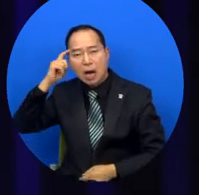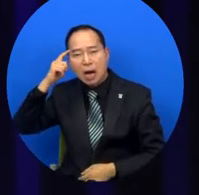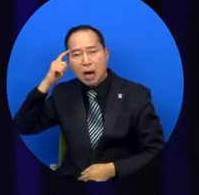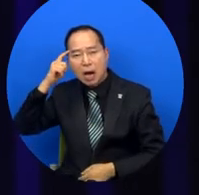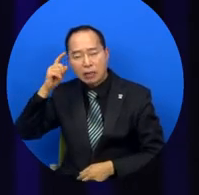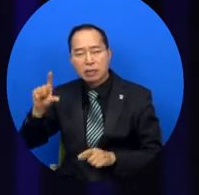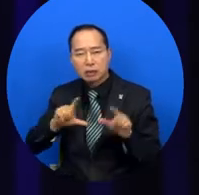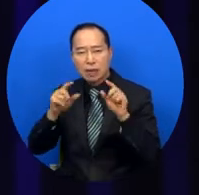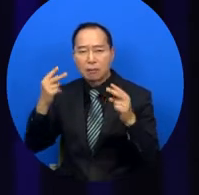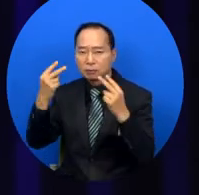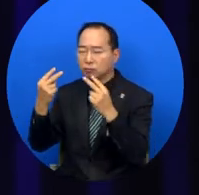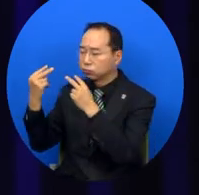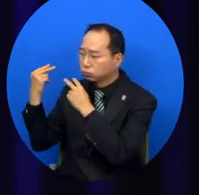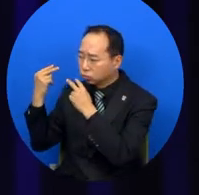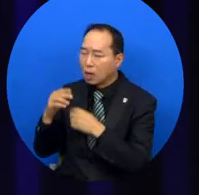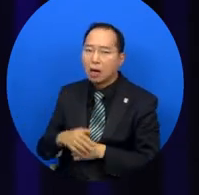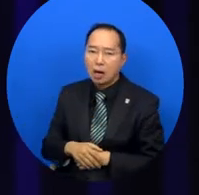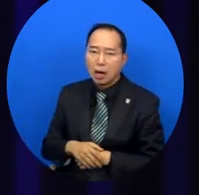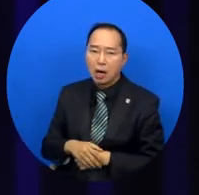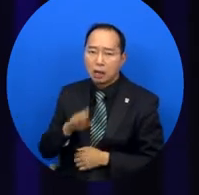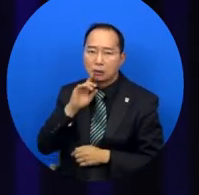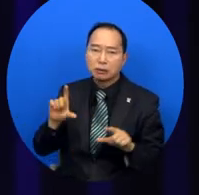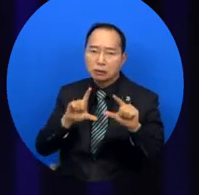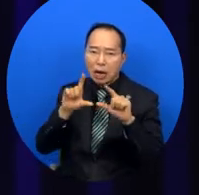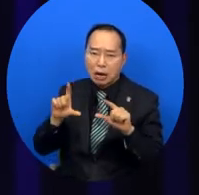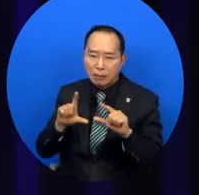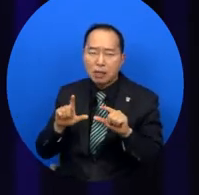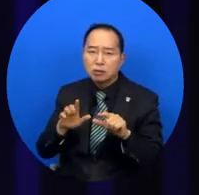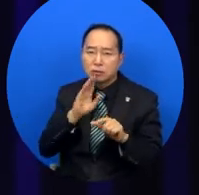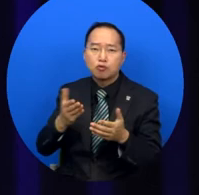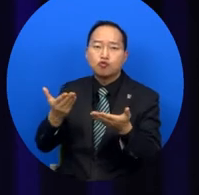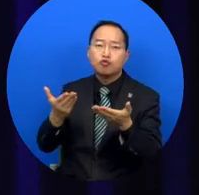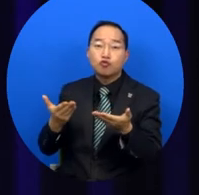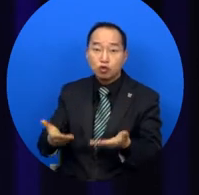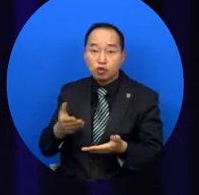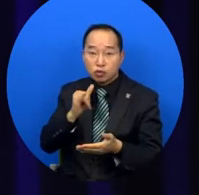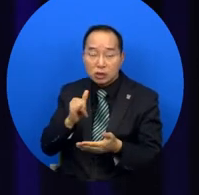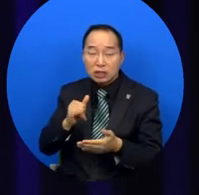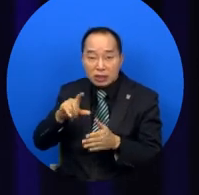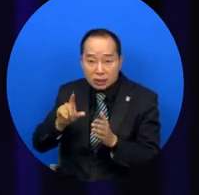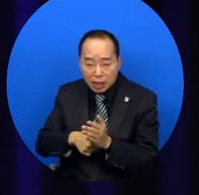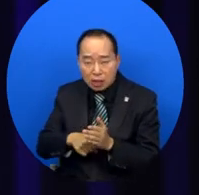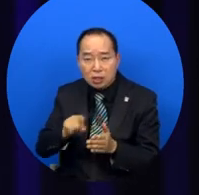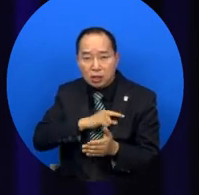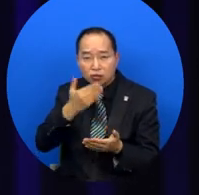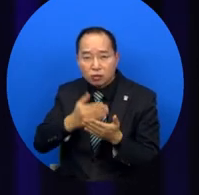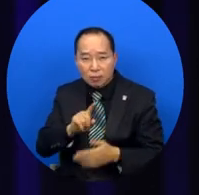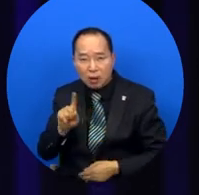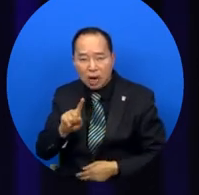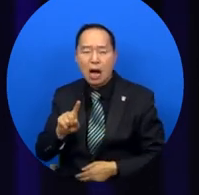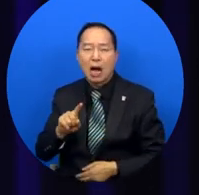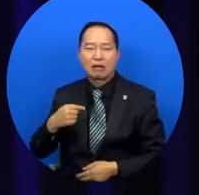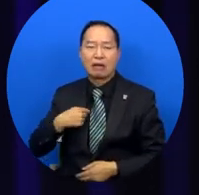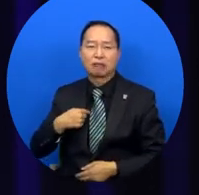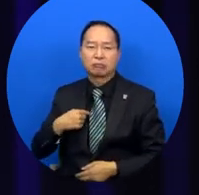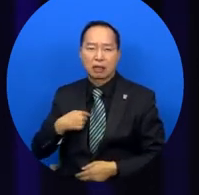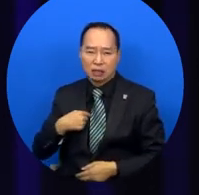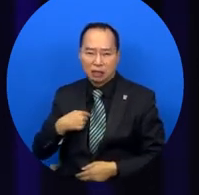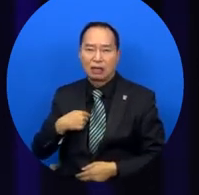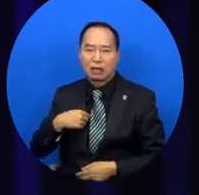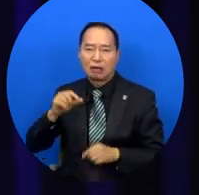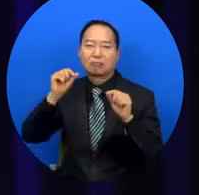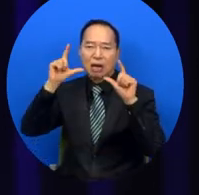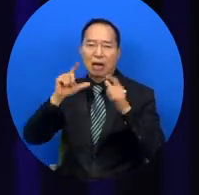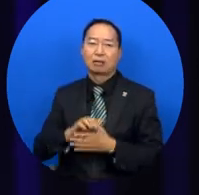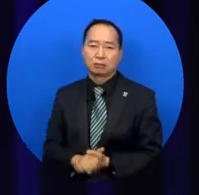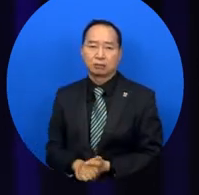정말 많은 생각을 하게 되고 삶을 되돌아보게 되고 나한테는 정말 큰 이 삶의 쉼표라고 그러죠. 정말 큰 것을 준